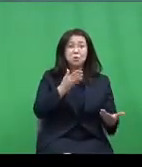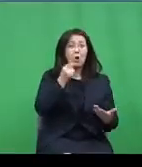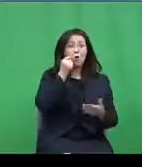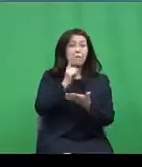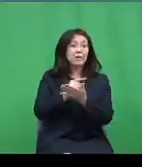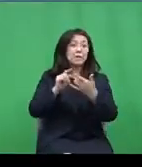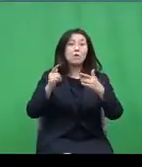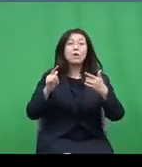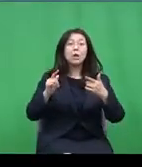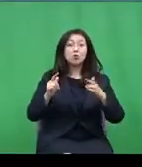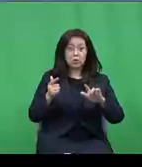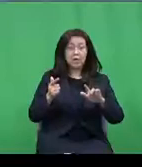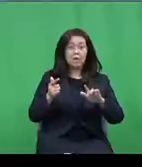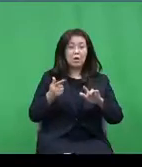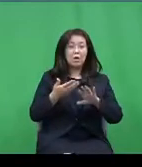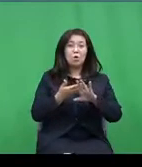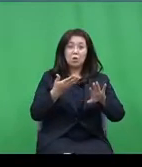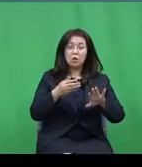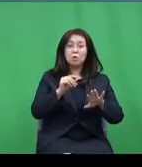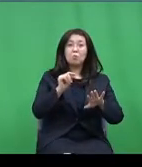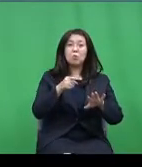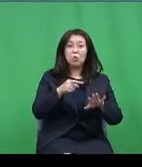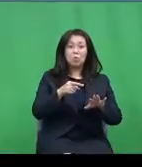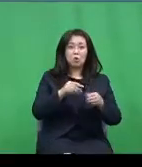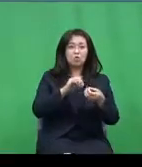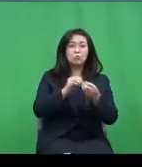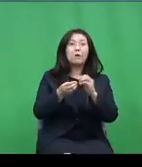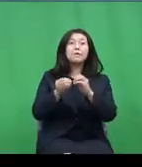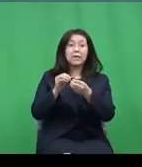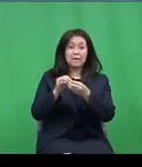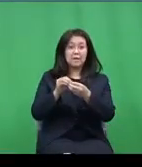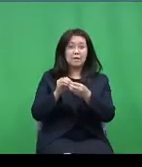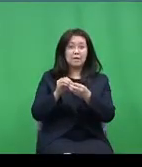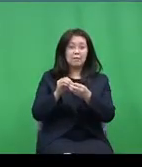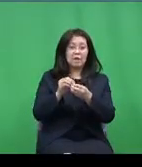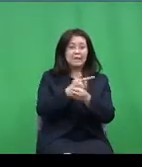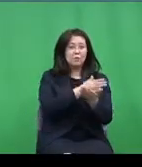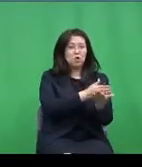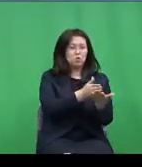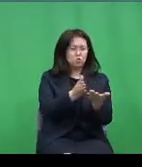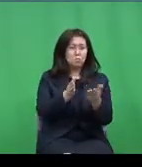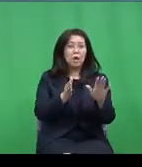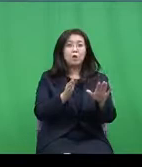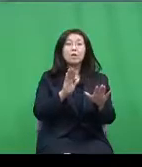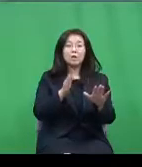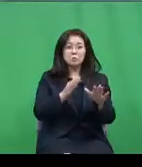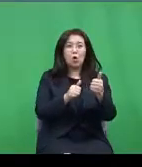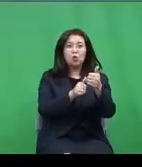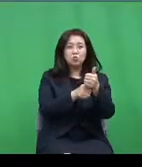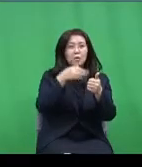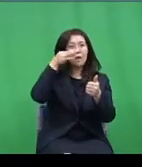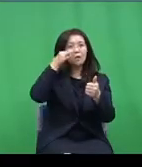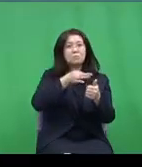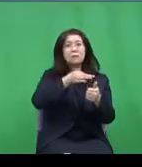なくて、やっぱり、園芸もうまく組み合わせて、園芸の中にももちろん、いろんなものがありますが、なるべく付加価値の高